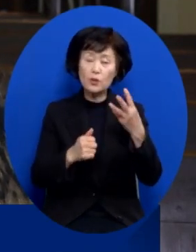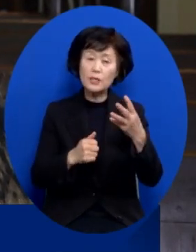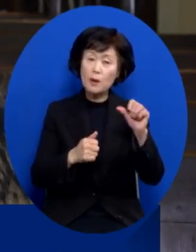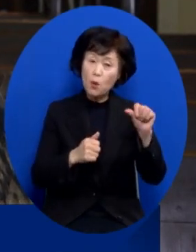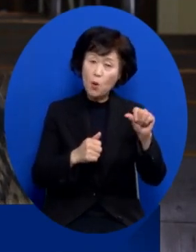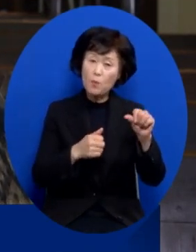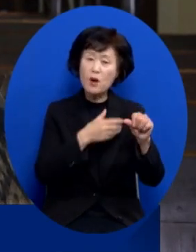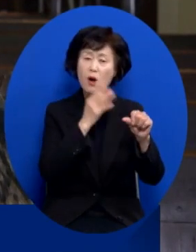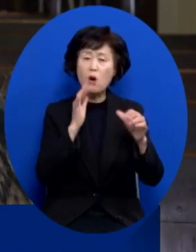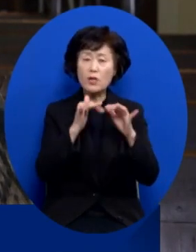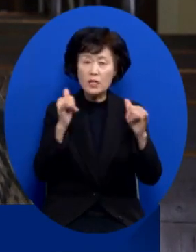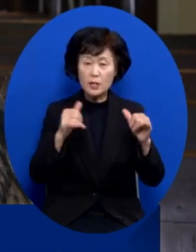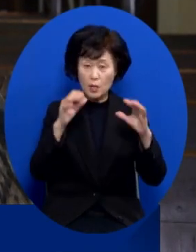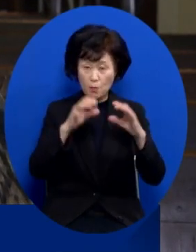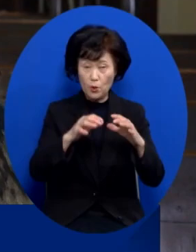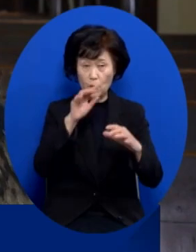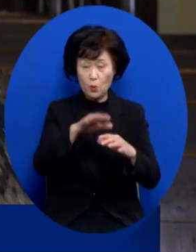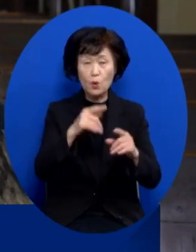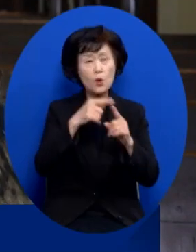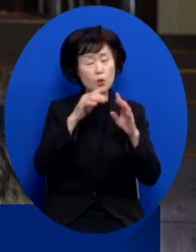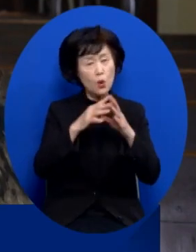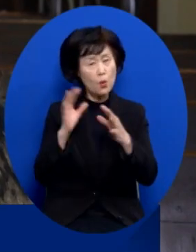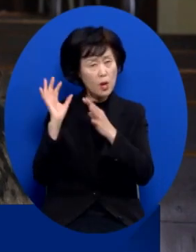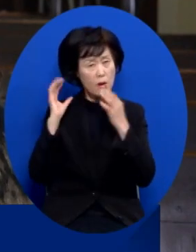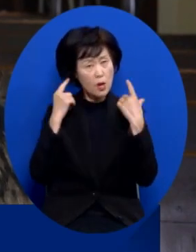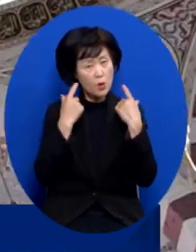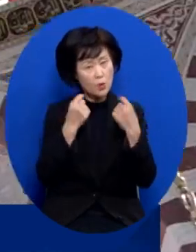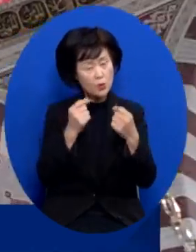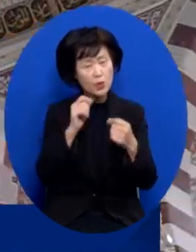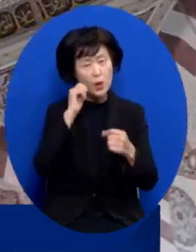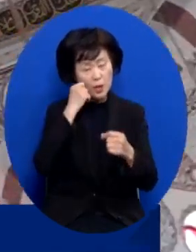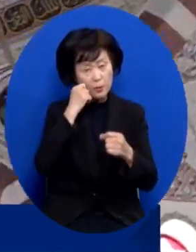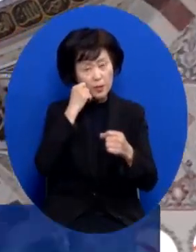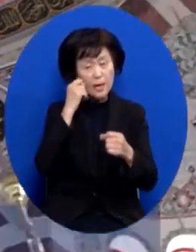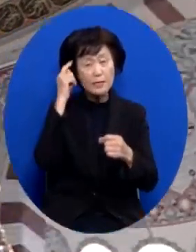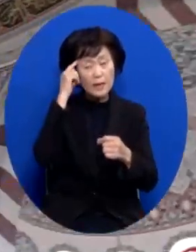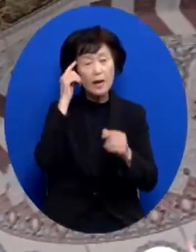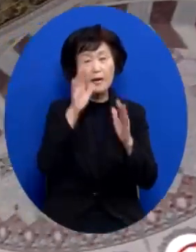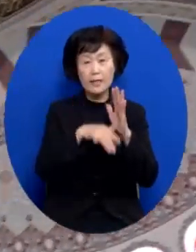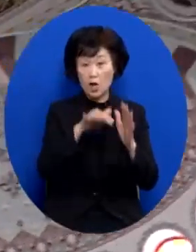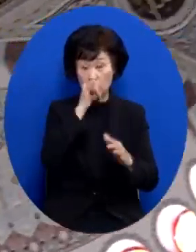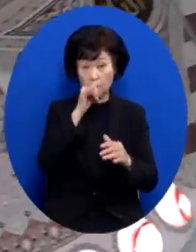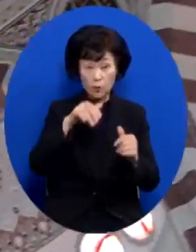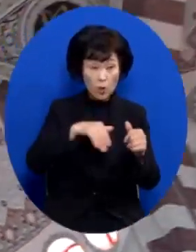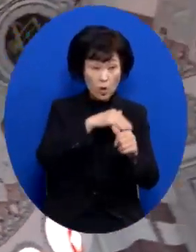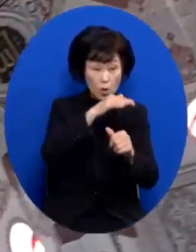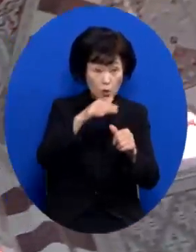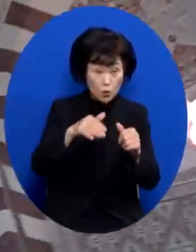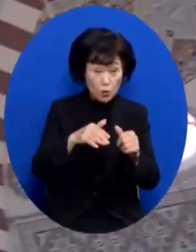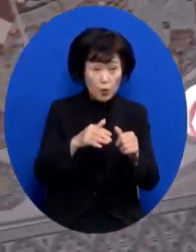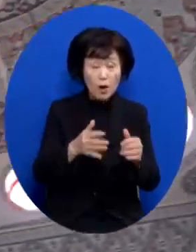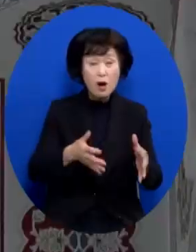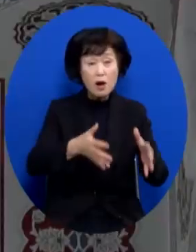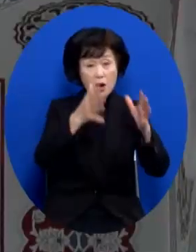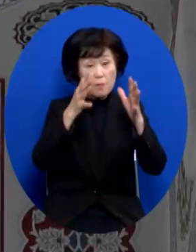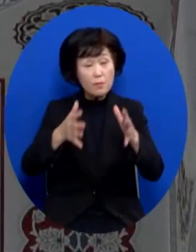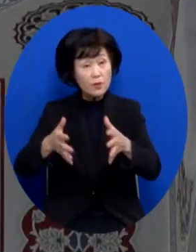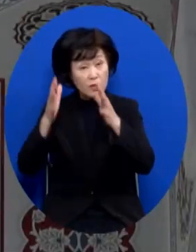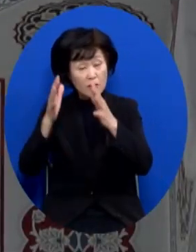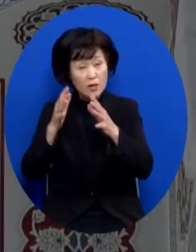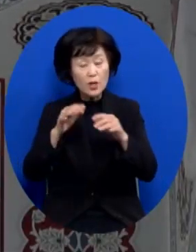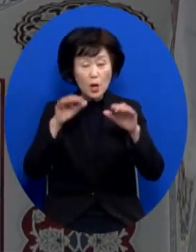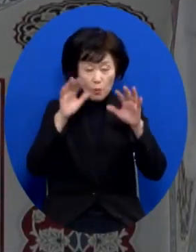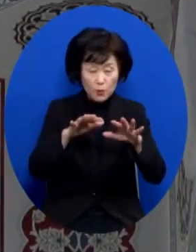or three old people meeting together." 무슬림들이 주변 건물들을 매입하고 있었기에